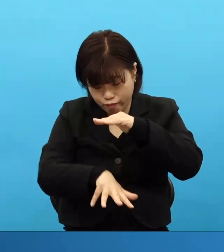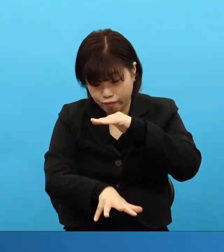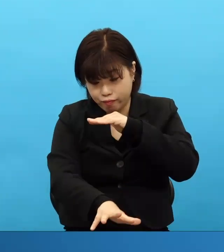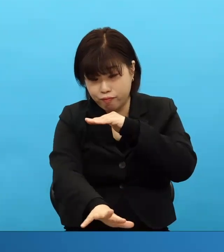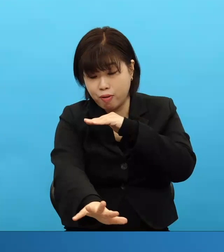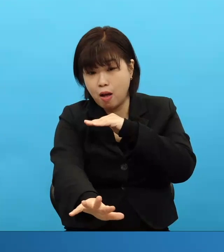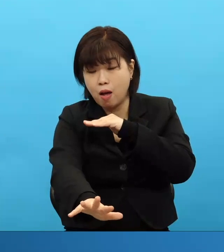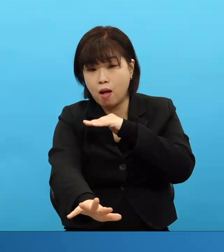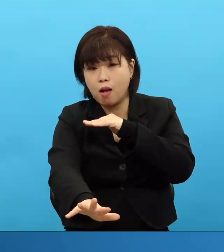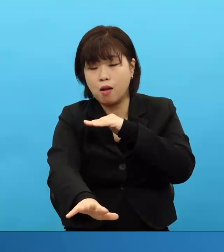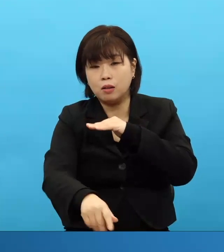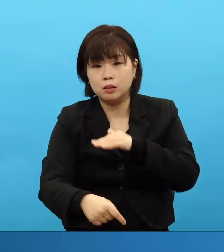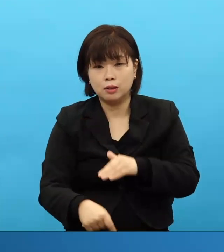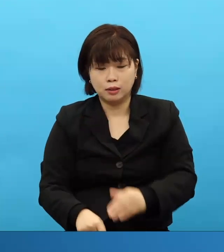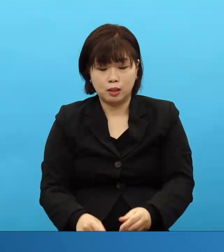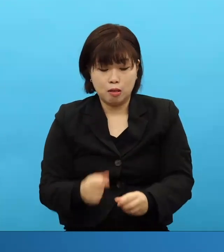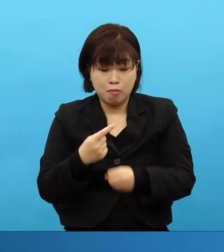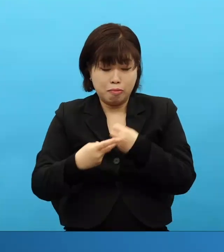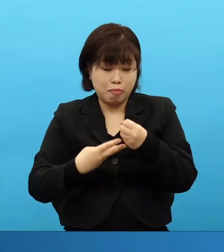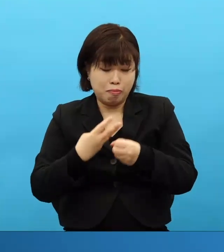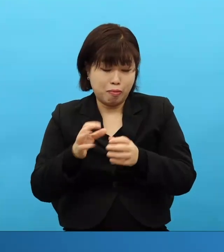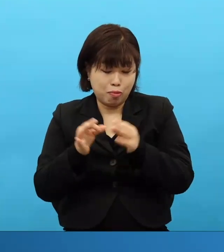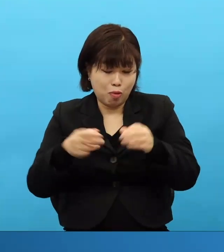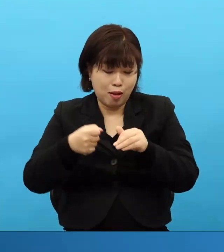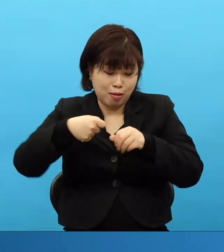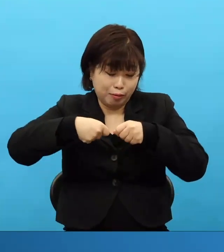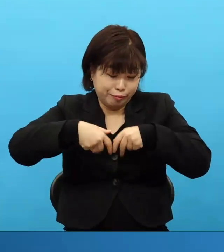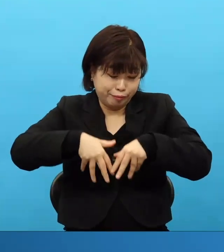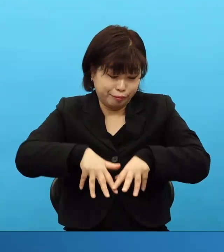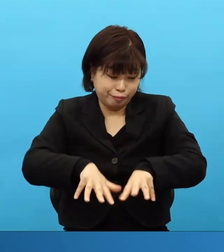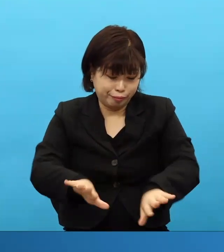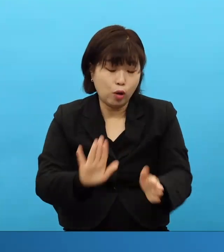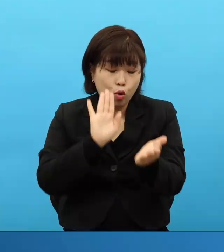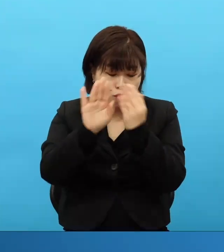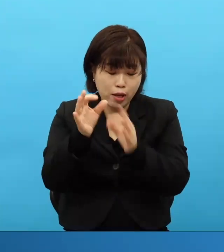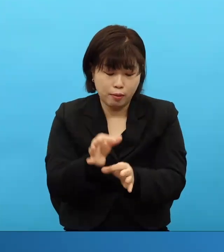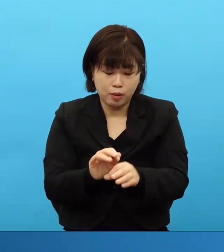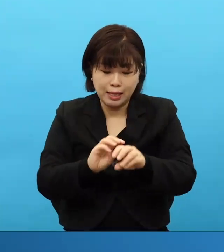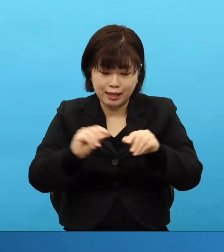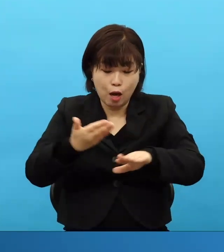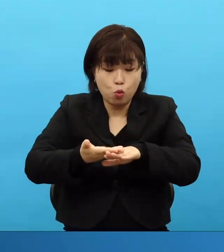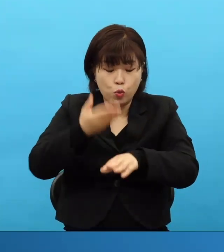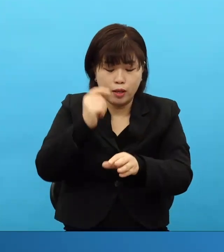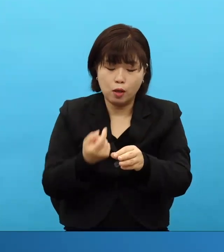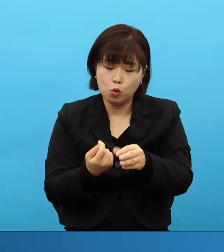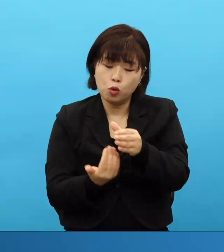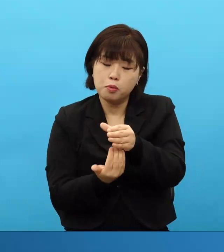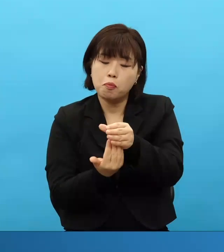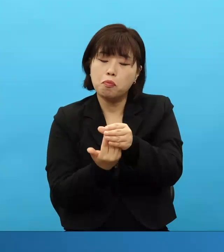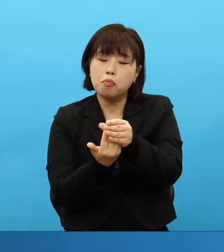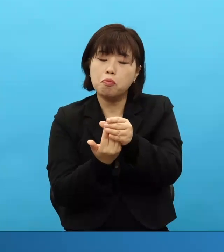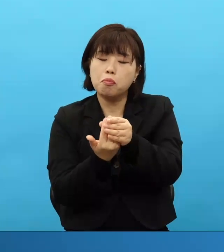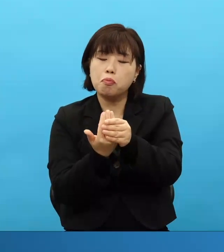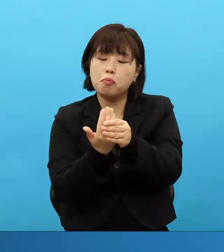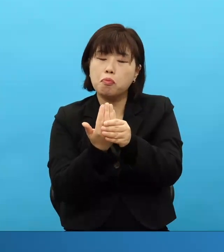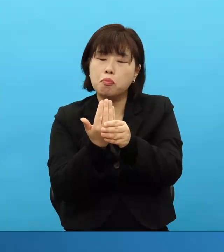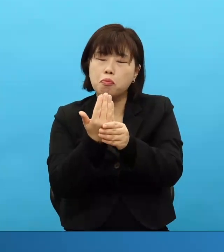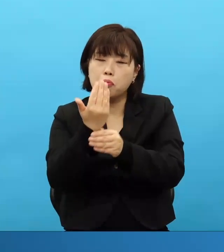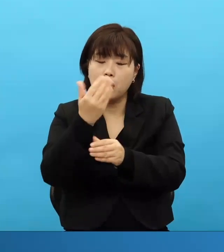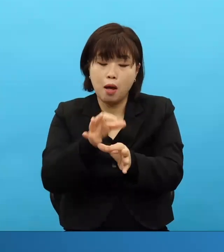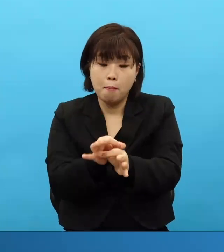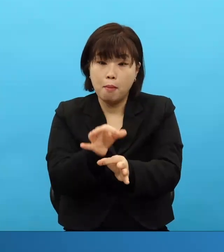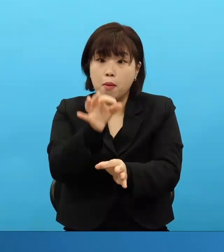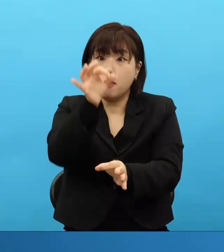거는 아니다. 전부 발판이다. And so our remnant TCKs completely change your thinking. All the suffering you face till now, no, it's not suffering. It's your springboard.